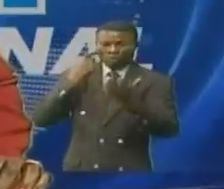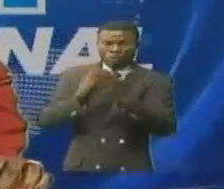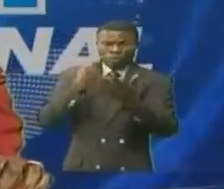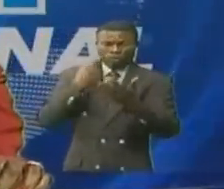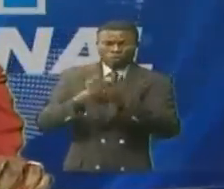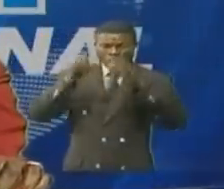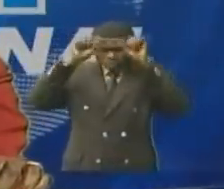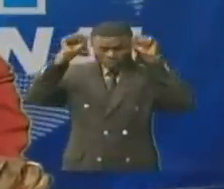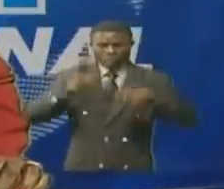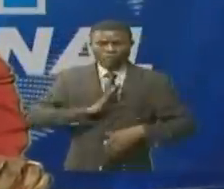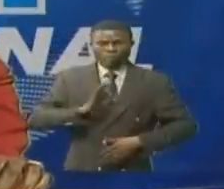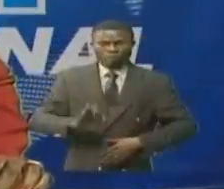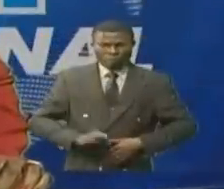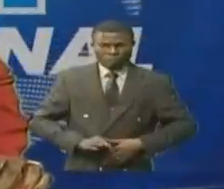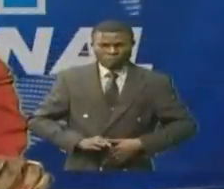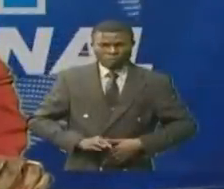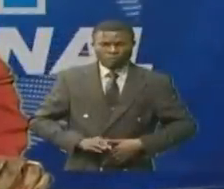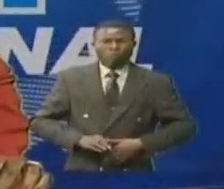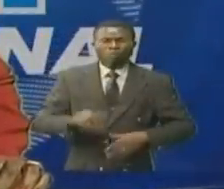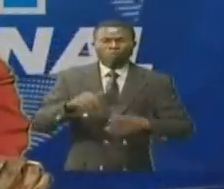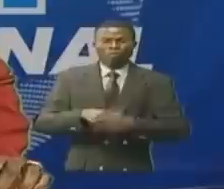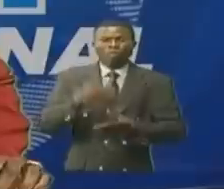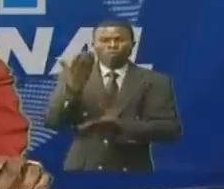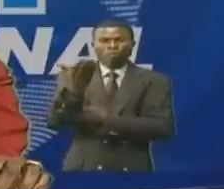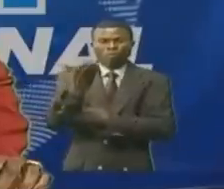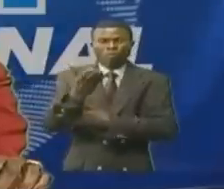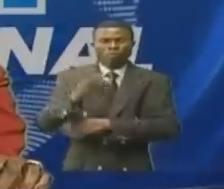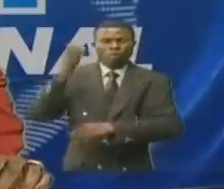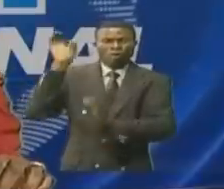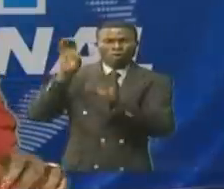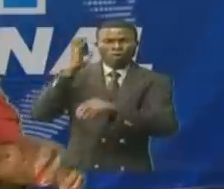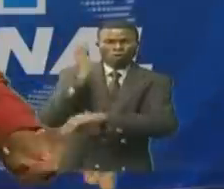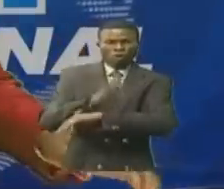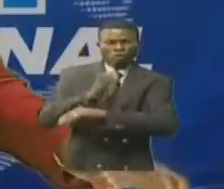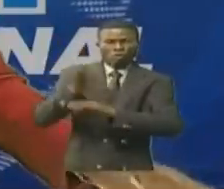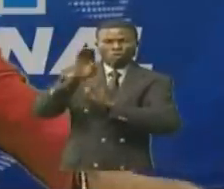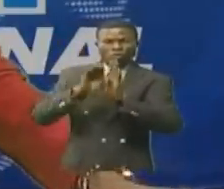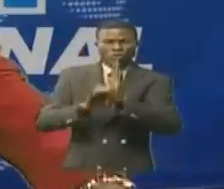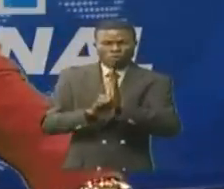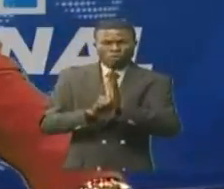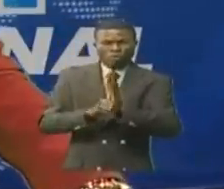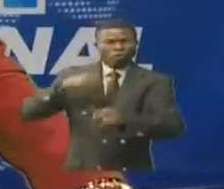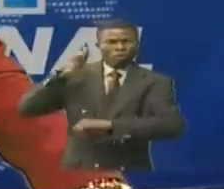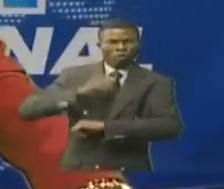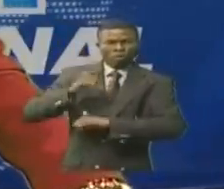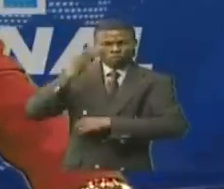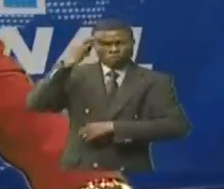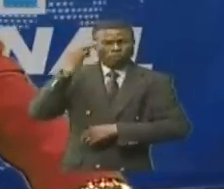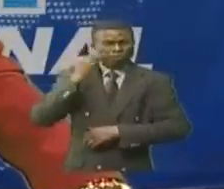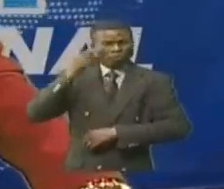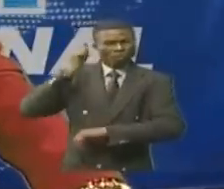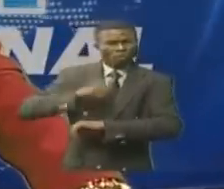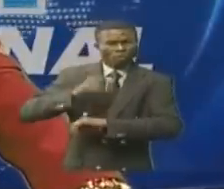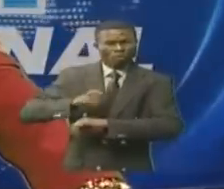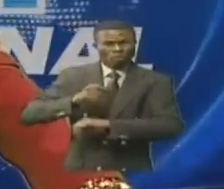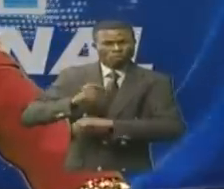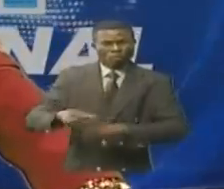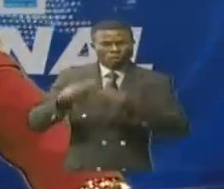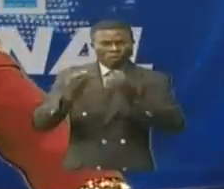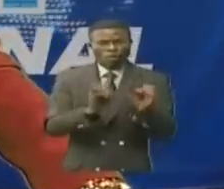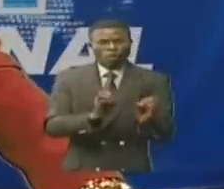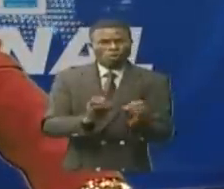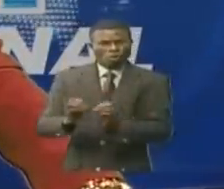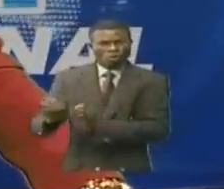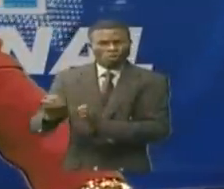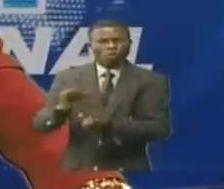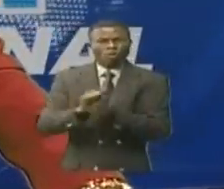la République qui, à l'occasion, a interpellé le Conseil supérieur de la magistrature et le ministre de la Justice pour remettre de l'ordre dans le